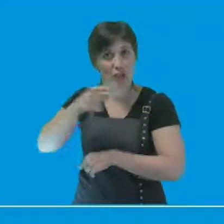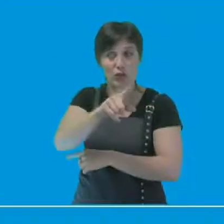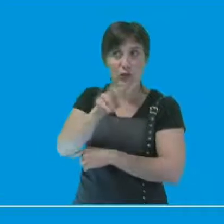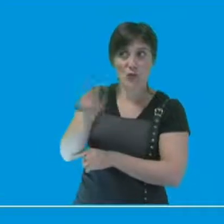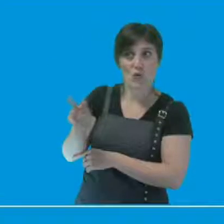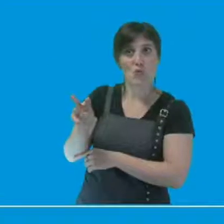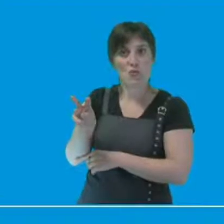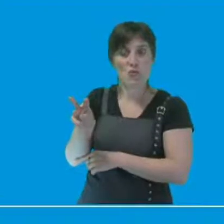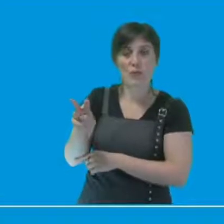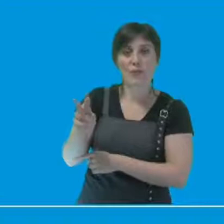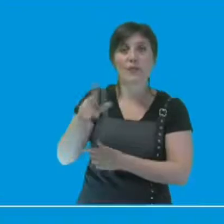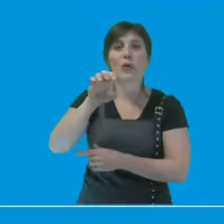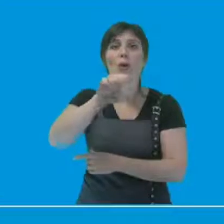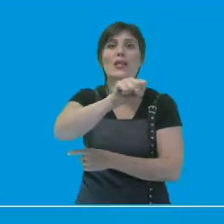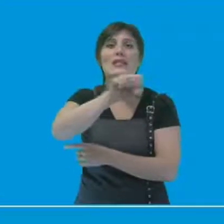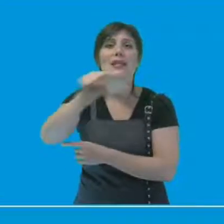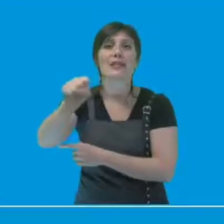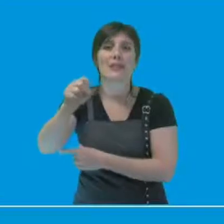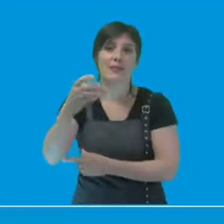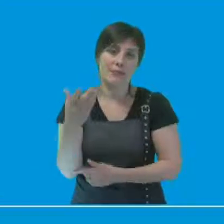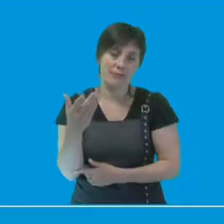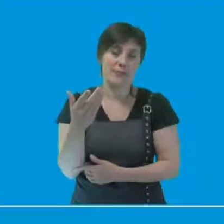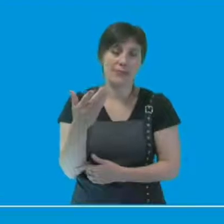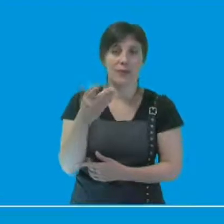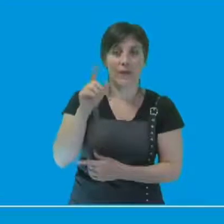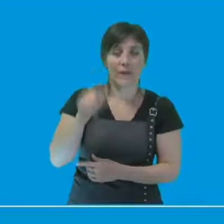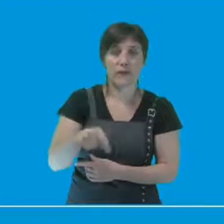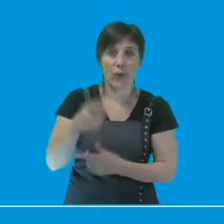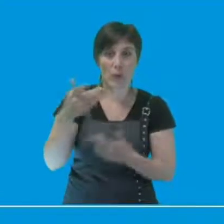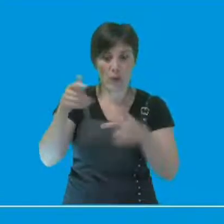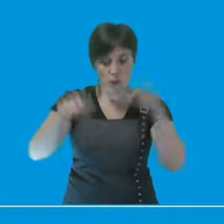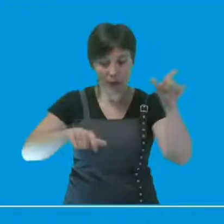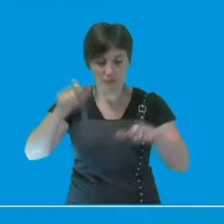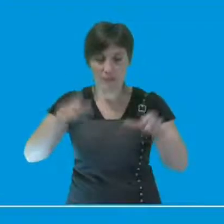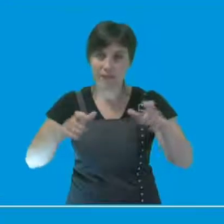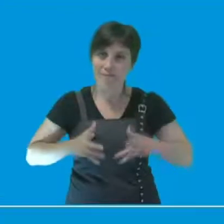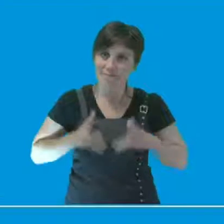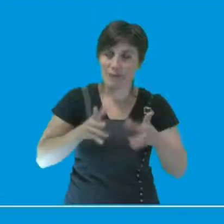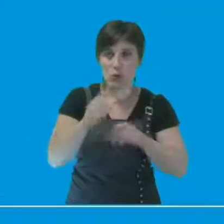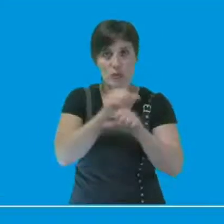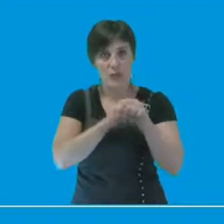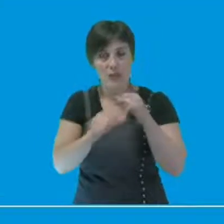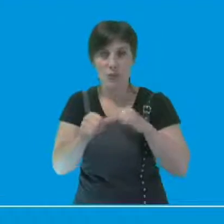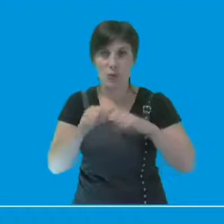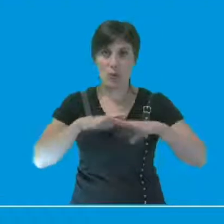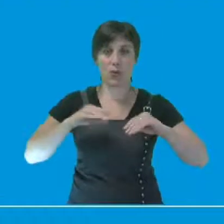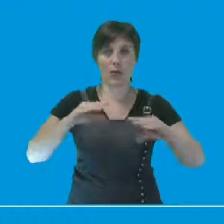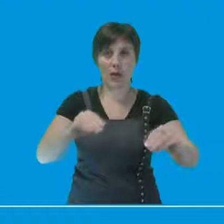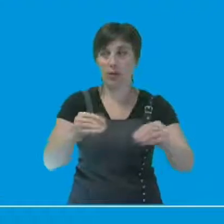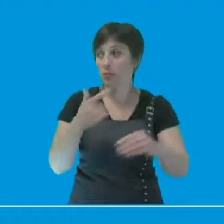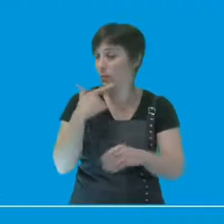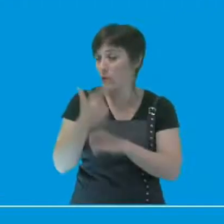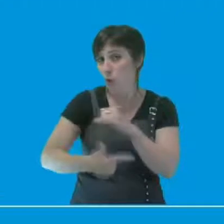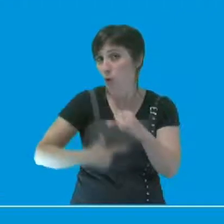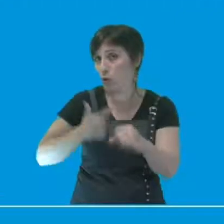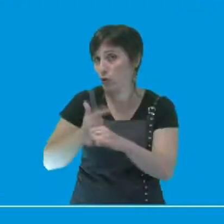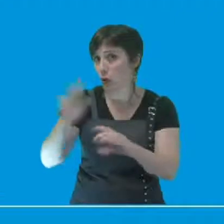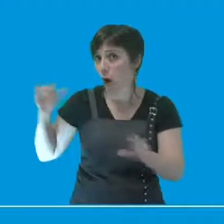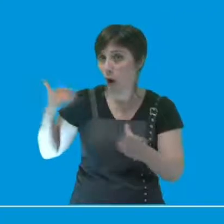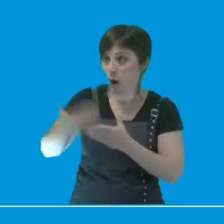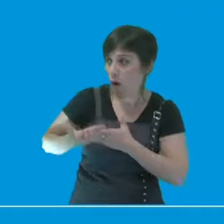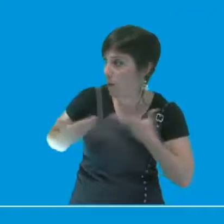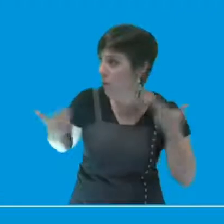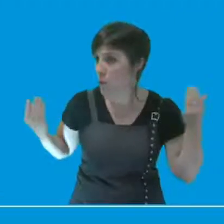plus cohérent aussi que ces acteurs soient associés aux conditions de mise en œuvre, ce qui n'est, après 2 ans d'exercice, toujours pas le